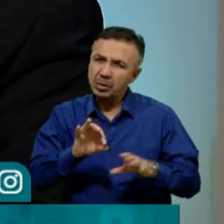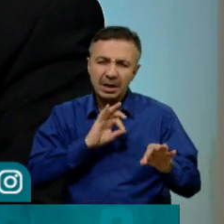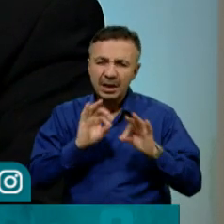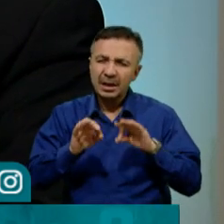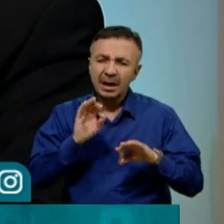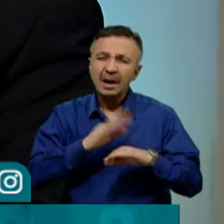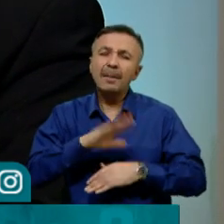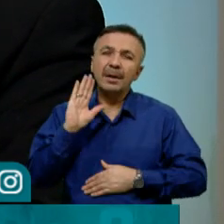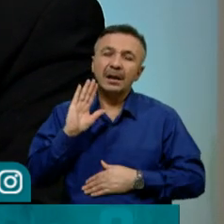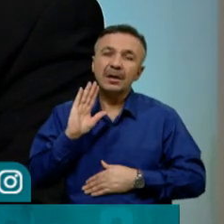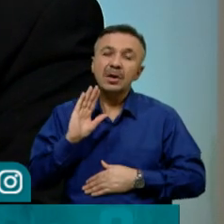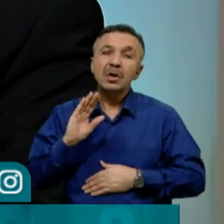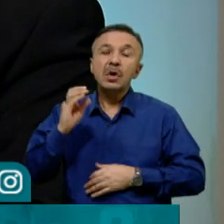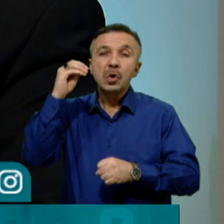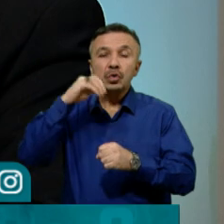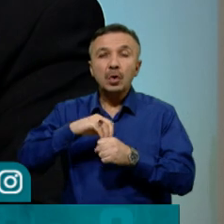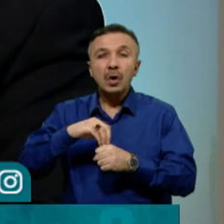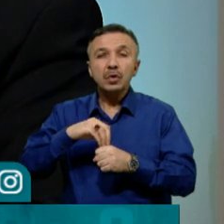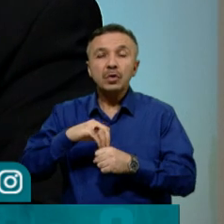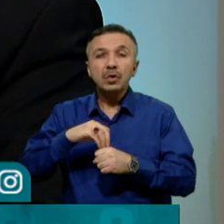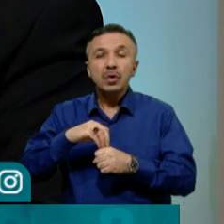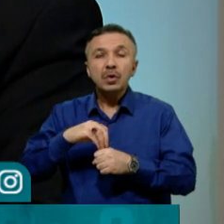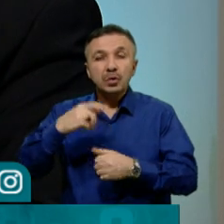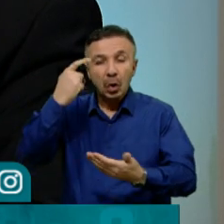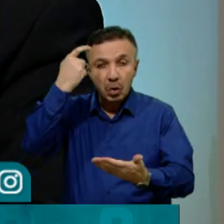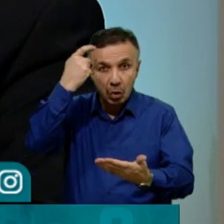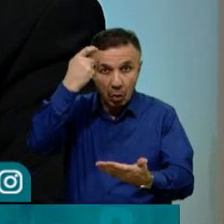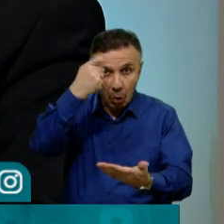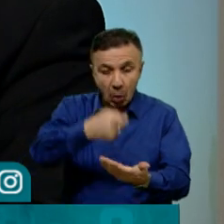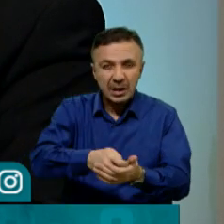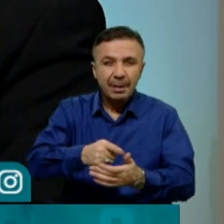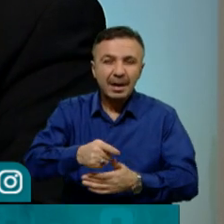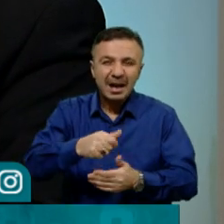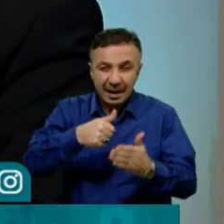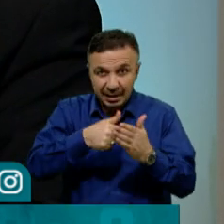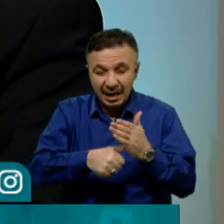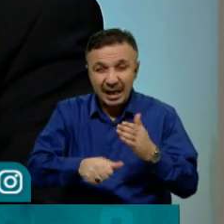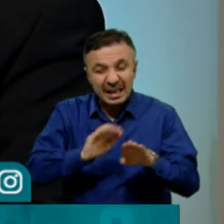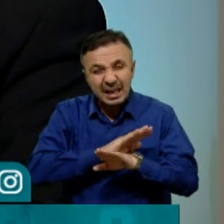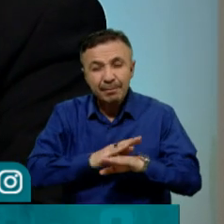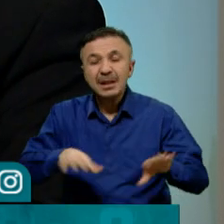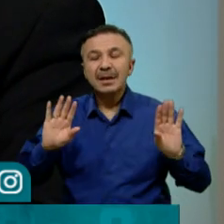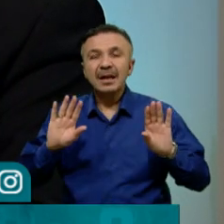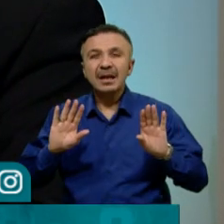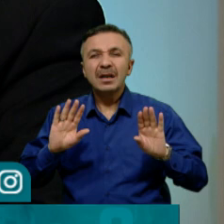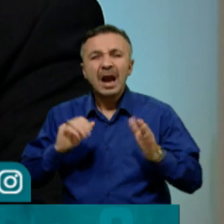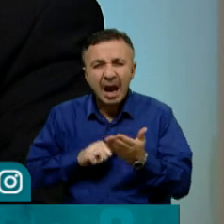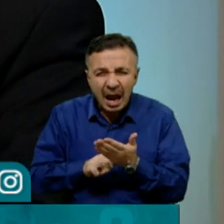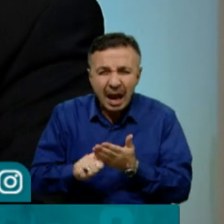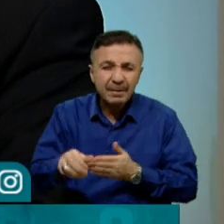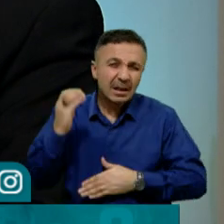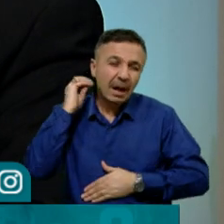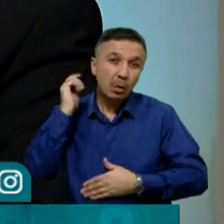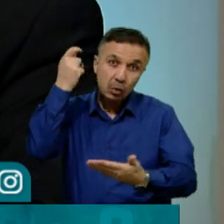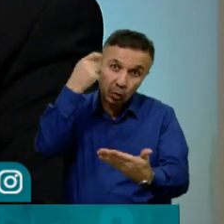uyuduğunuz gibi son ödeme tarihi bitmeden tamamlanmadan önce son kuruşuna kadar ödeme